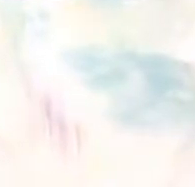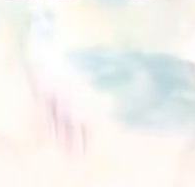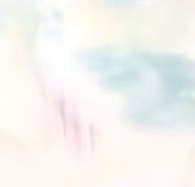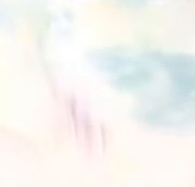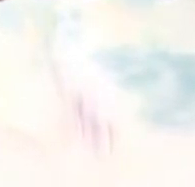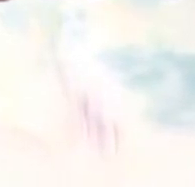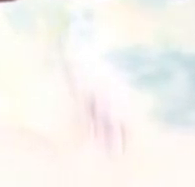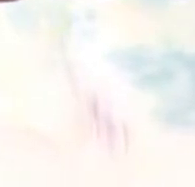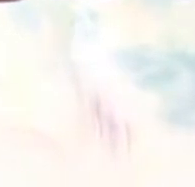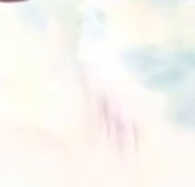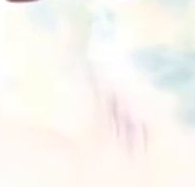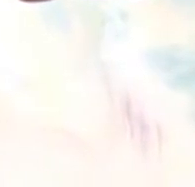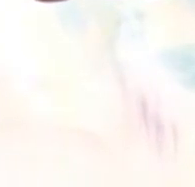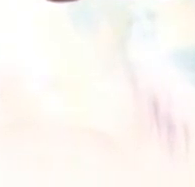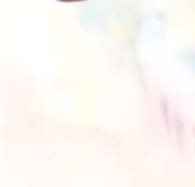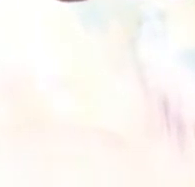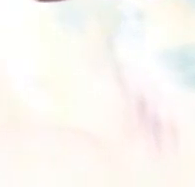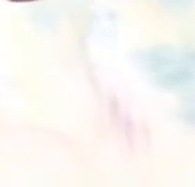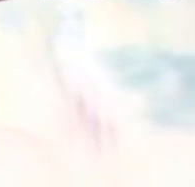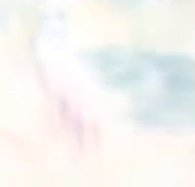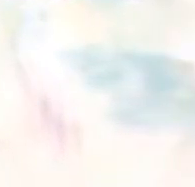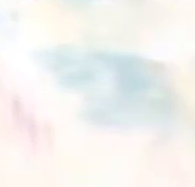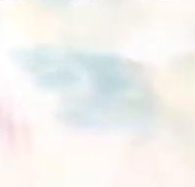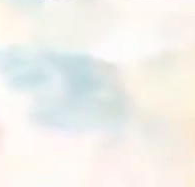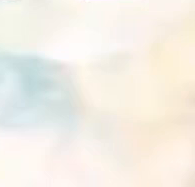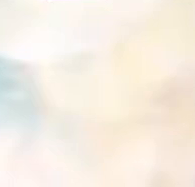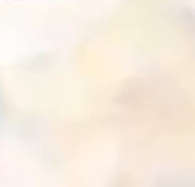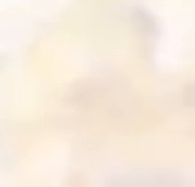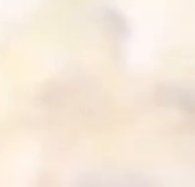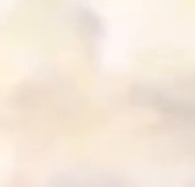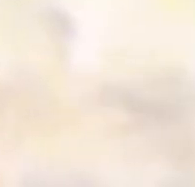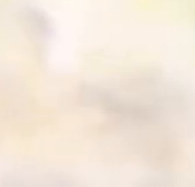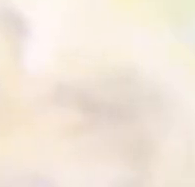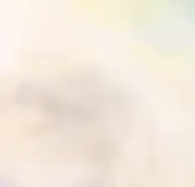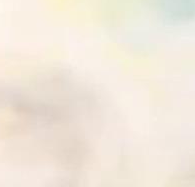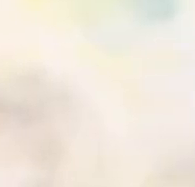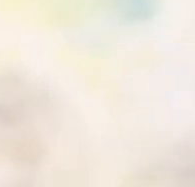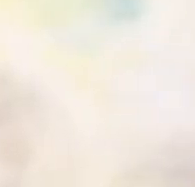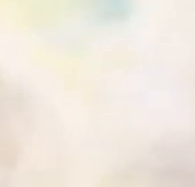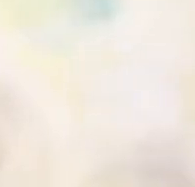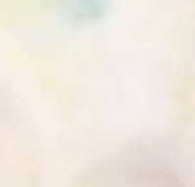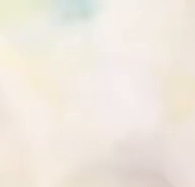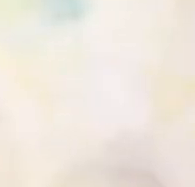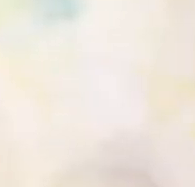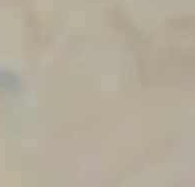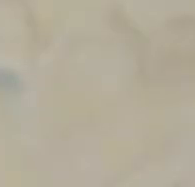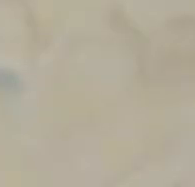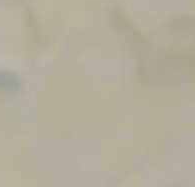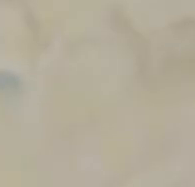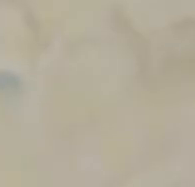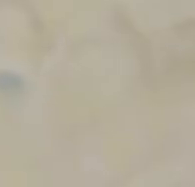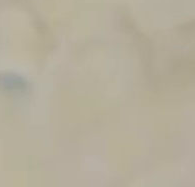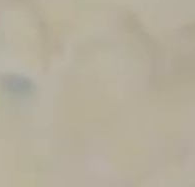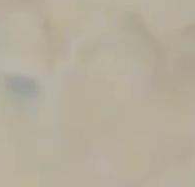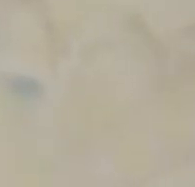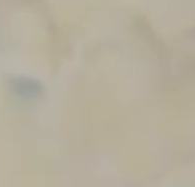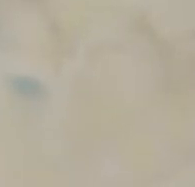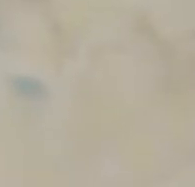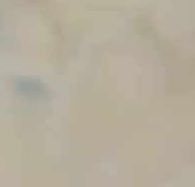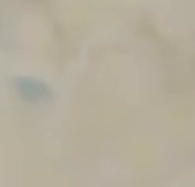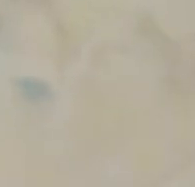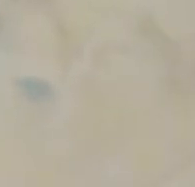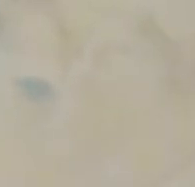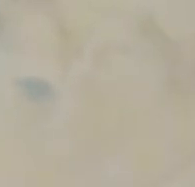tuliona jana anatuombea, Yesu Kristo. Yeye aliyekuwa kafara Kalvari, yeye anayetuombea kwa